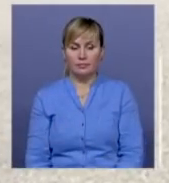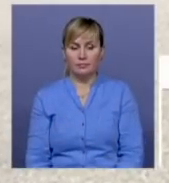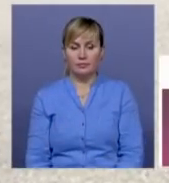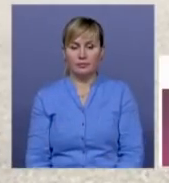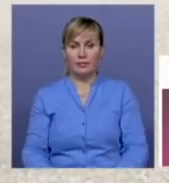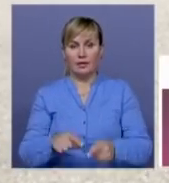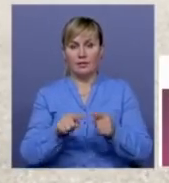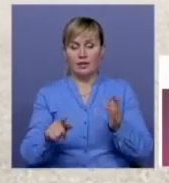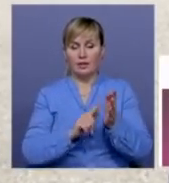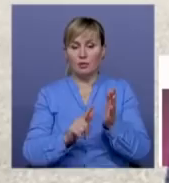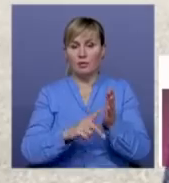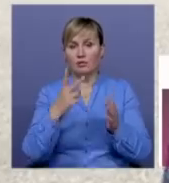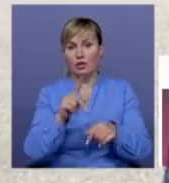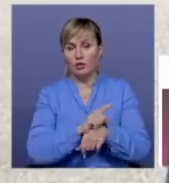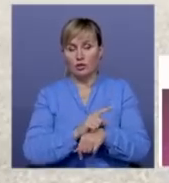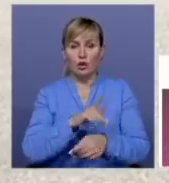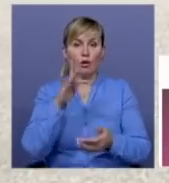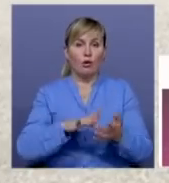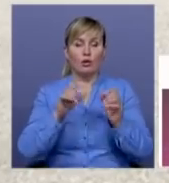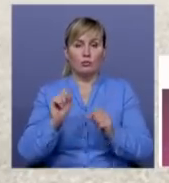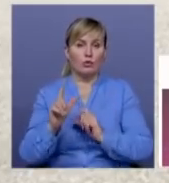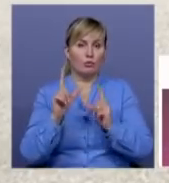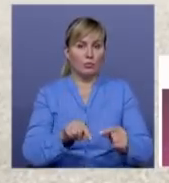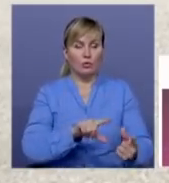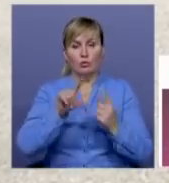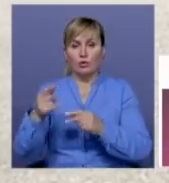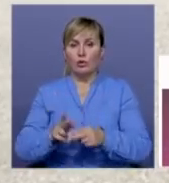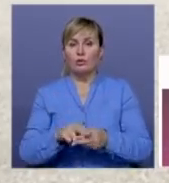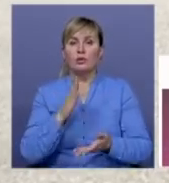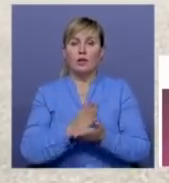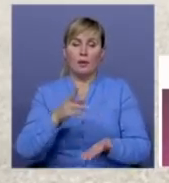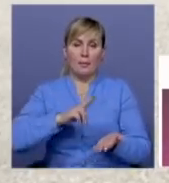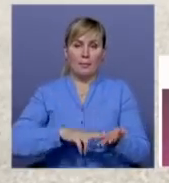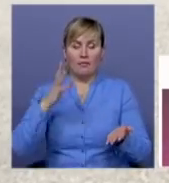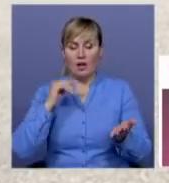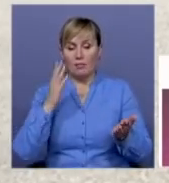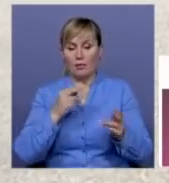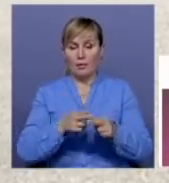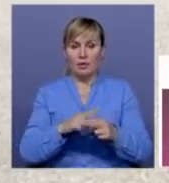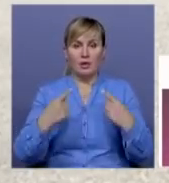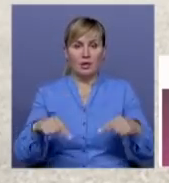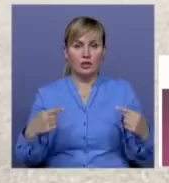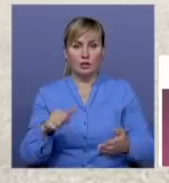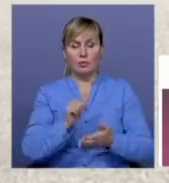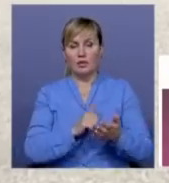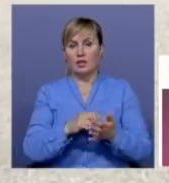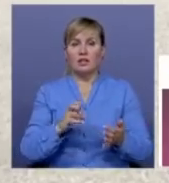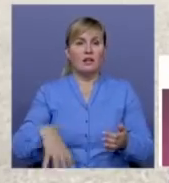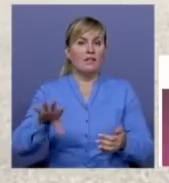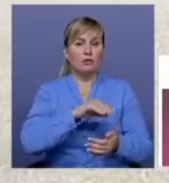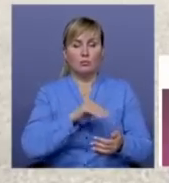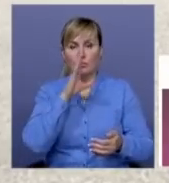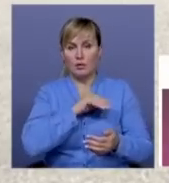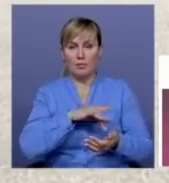В течение 72 часов в город смогут заехать граждане, у которых имеется прописка в Алматы, так как по различным причинам не все успели